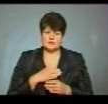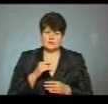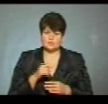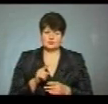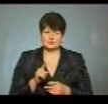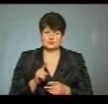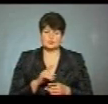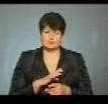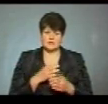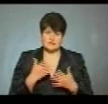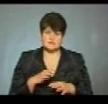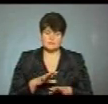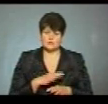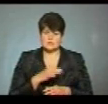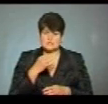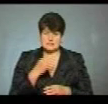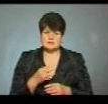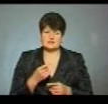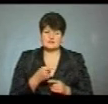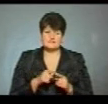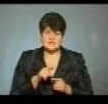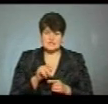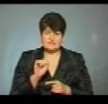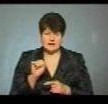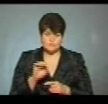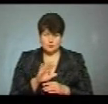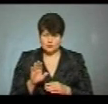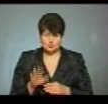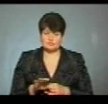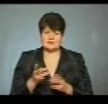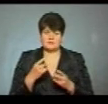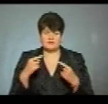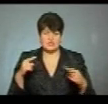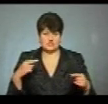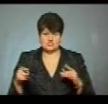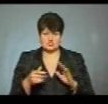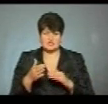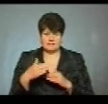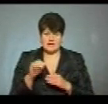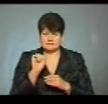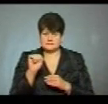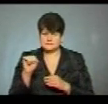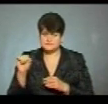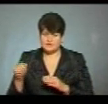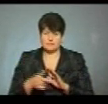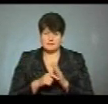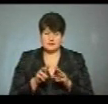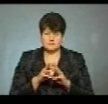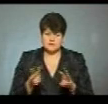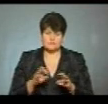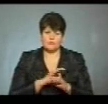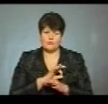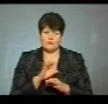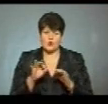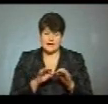як було сказано, ви не в ті двері постукали, треба стукати в другі двері. Ну, там, кабінет міністрів, там не є. Проект закону про залізничний транспорт